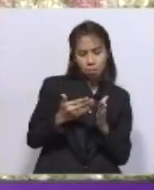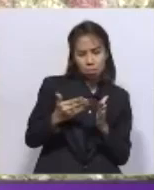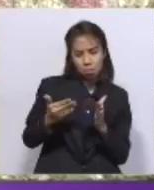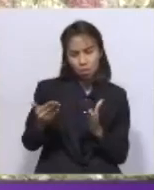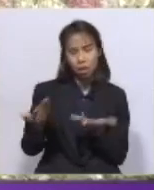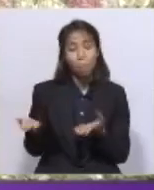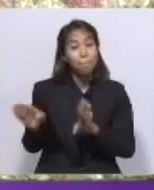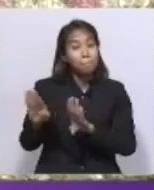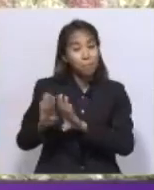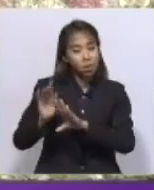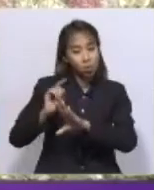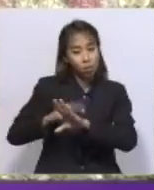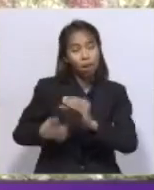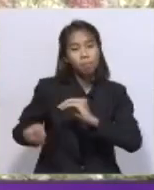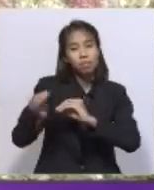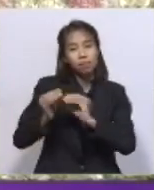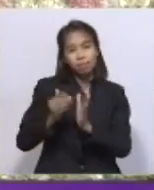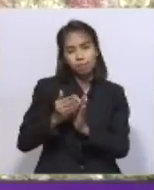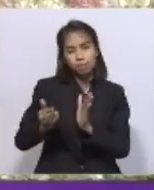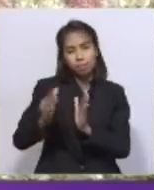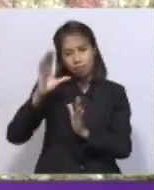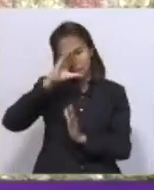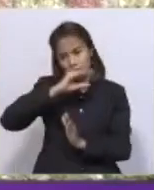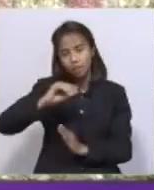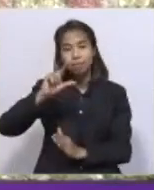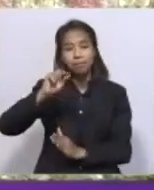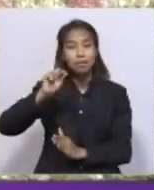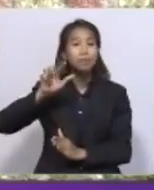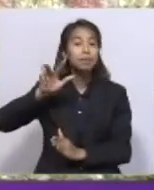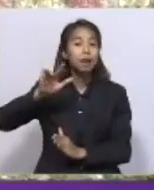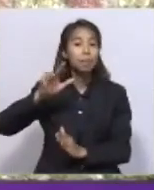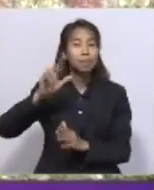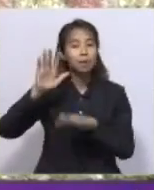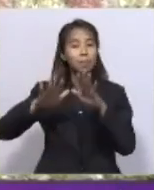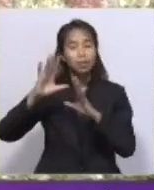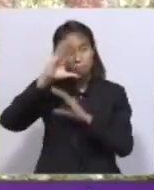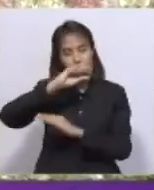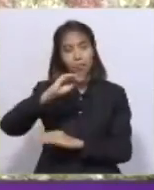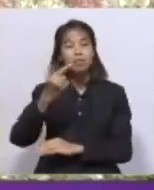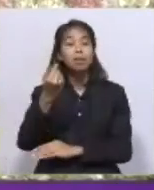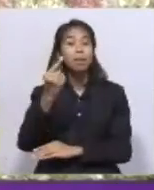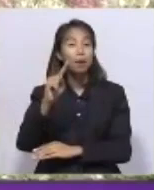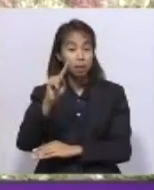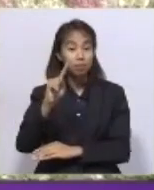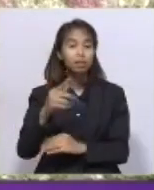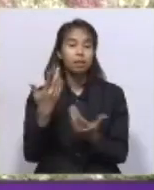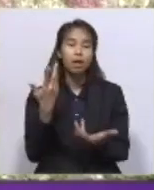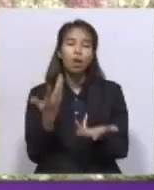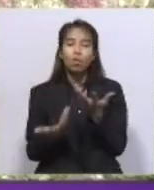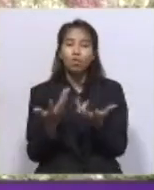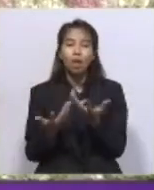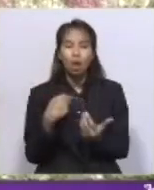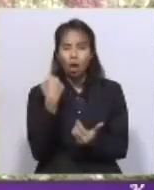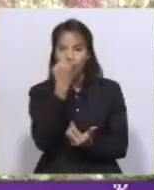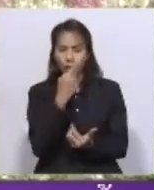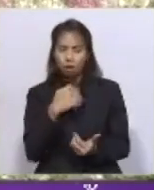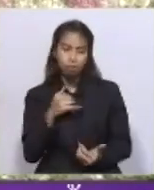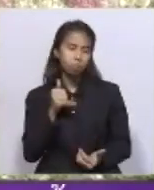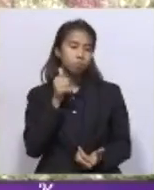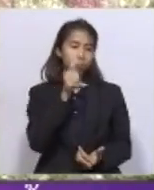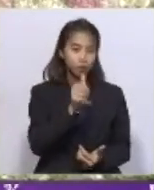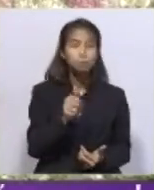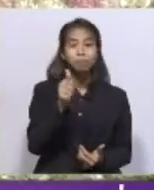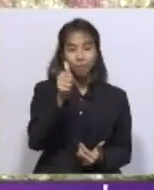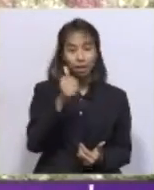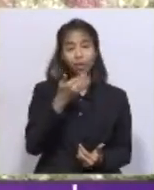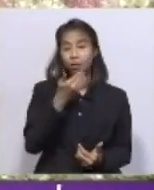การปิดเข้าชมงานนะครับไปจนถึงเวลาประมาณ23นาฬิกาหรือเวลาประมาณ5ทุ่มนั่นเองครับซึ่งคุณผู้ชมนะครับที่จะเดินทางมาก็ยังสามารถเดินท